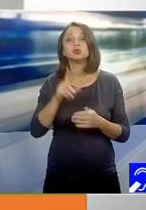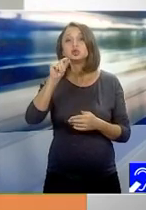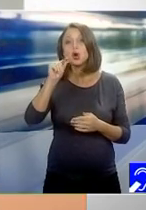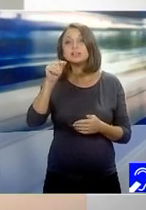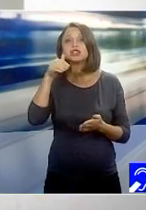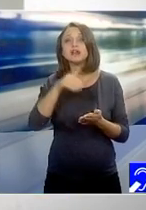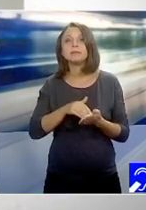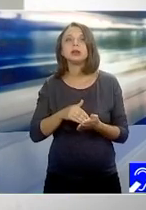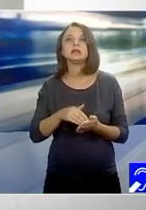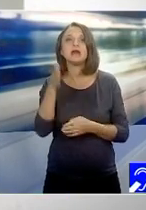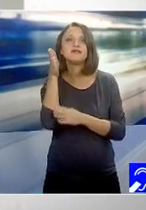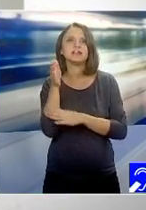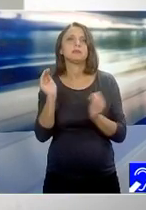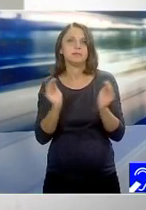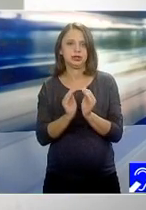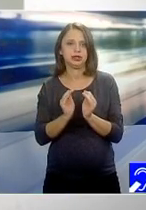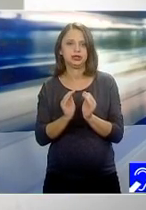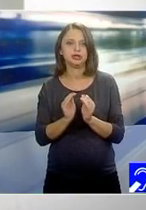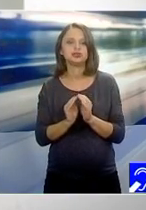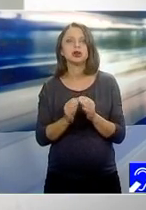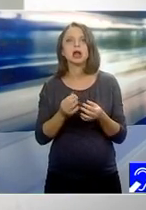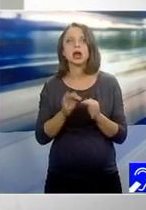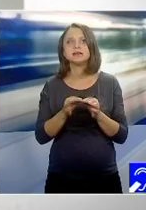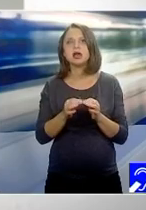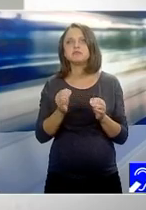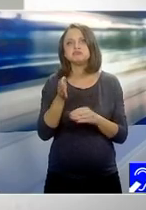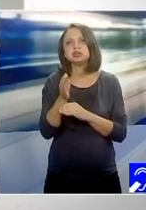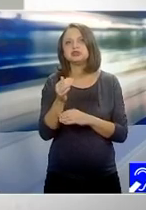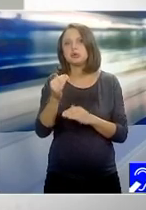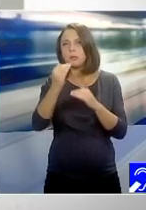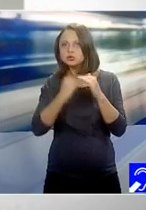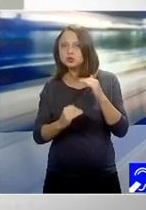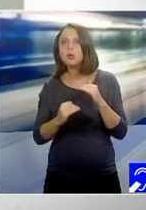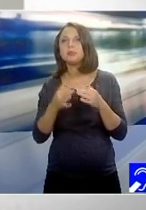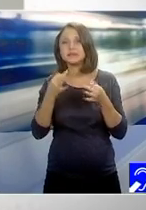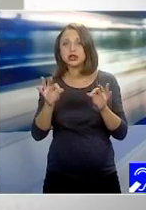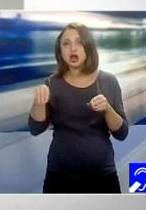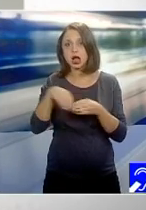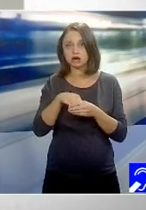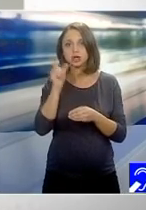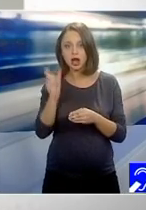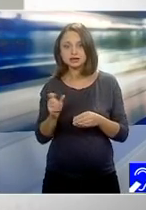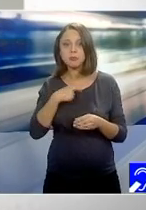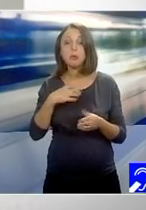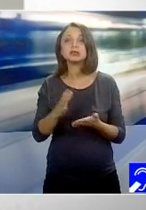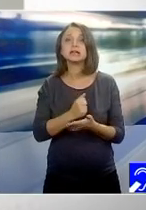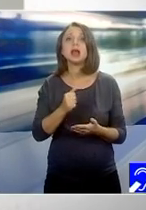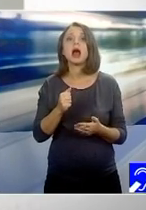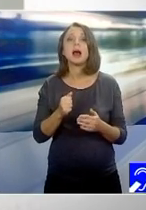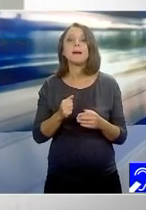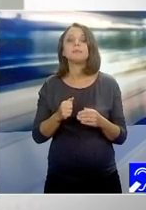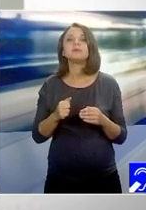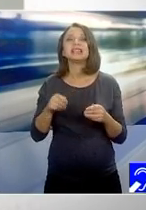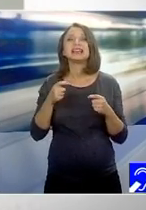și prin asta înțelegem firme cu mai puțin de 10 angajați, pot lua credit de până la 25.000 de euro,